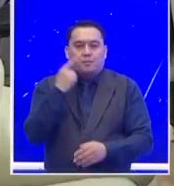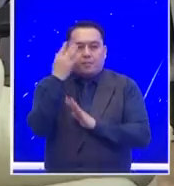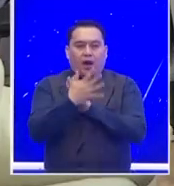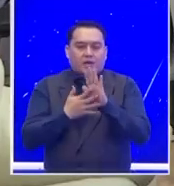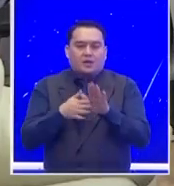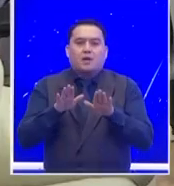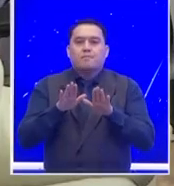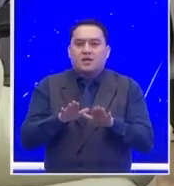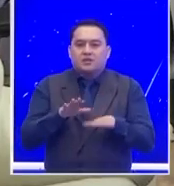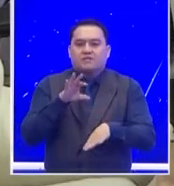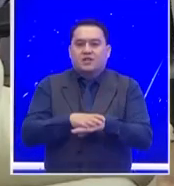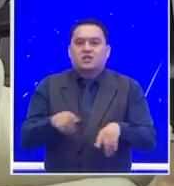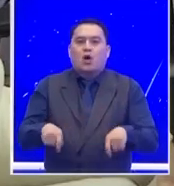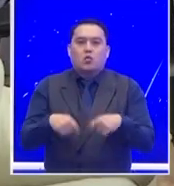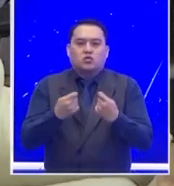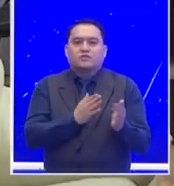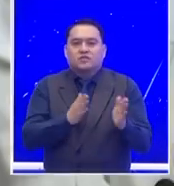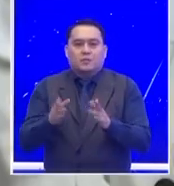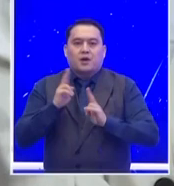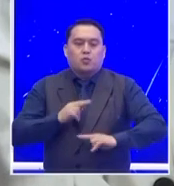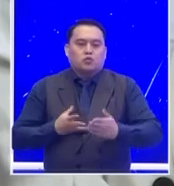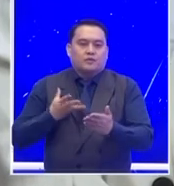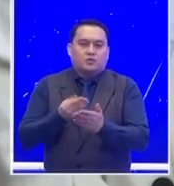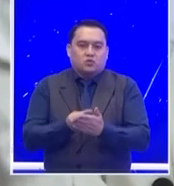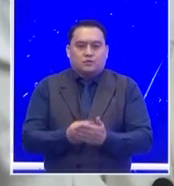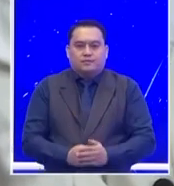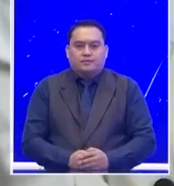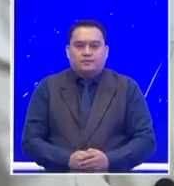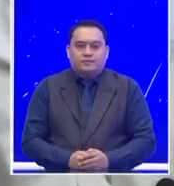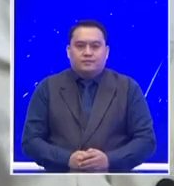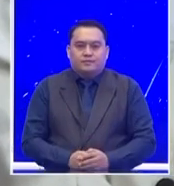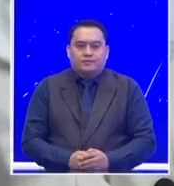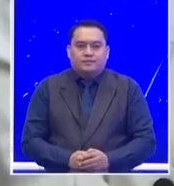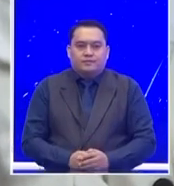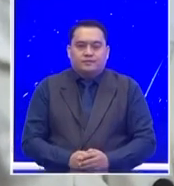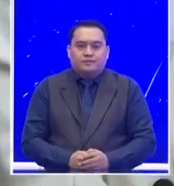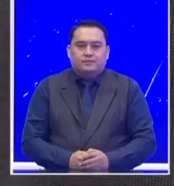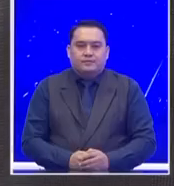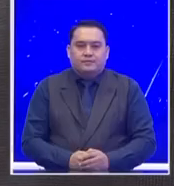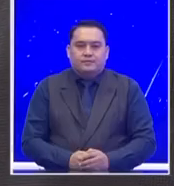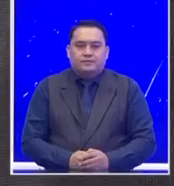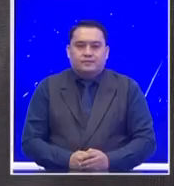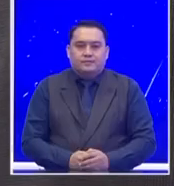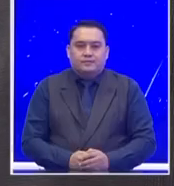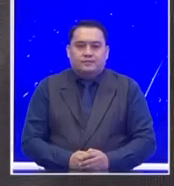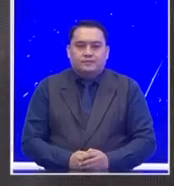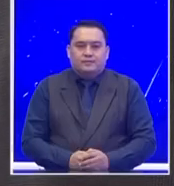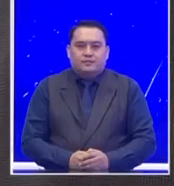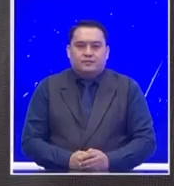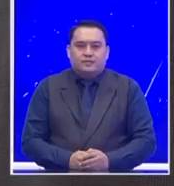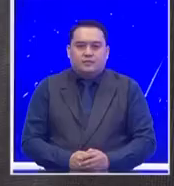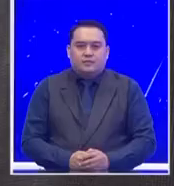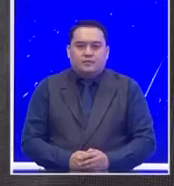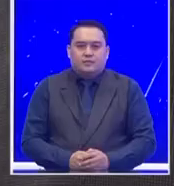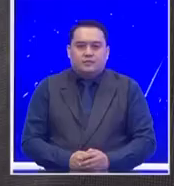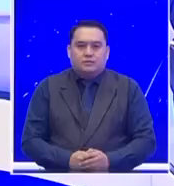на местах и выявлять нарушения в системе работы и оплаты работы педагогов. Евгения Присяжная, Мироэрт Кадырбай Кызы, Абылай Кутыкбай, телеканал